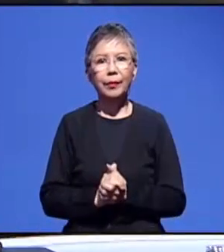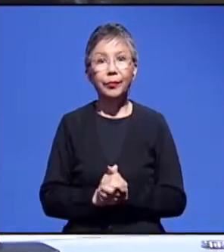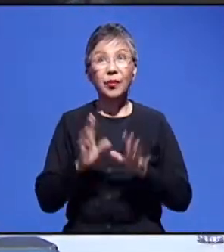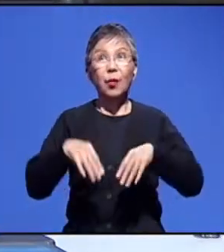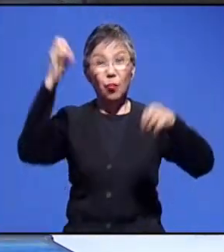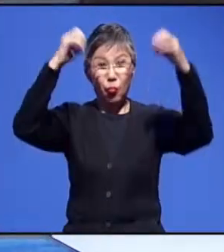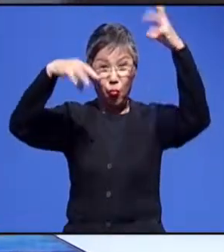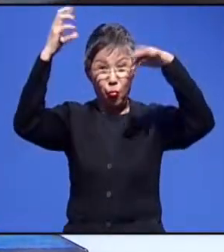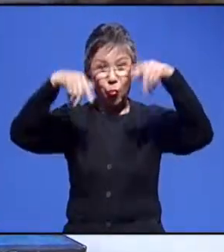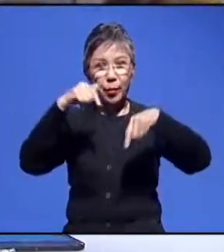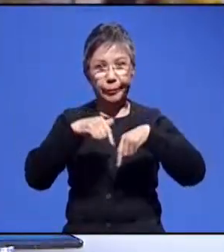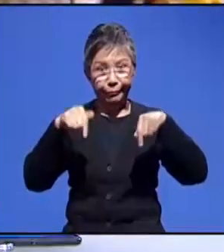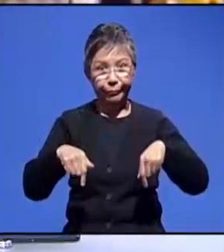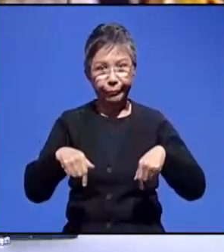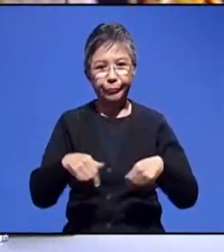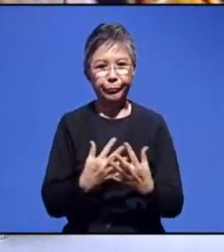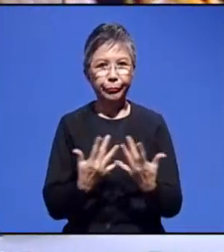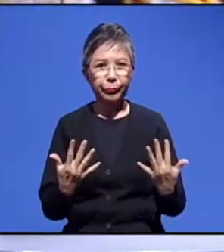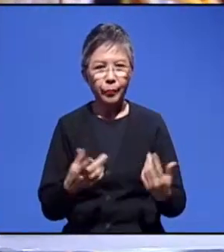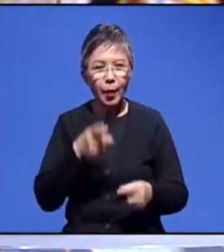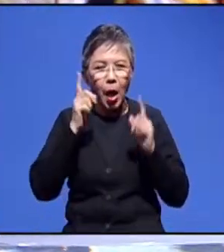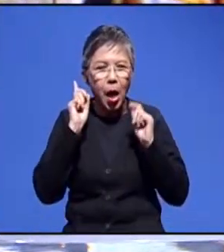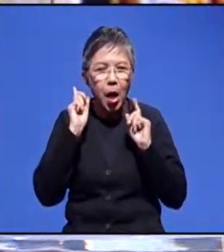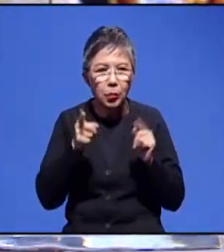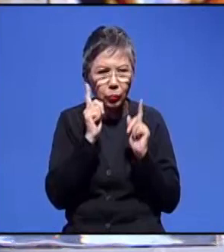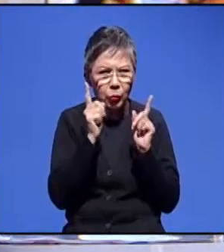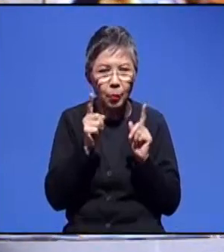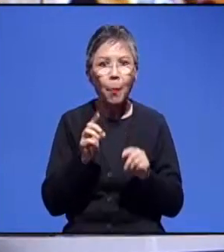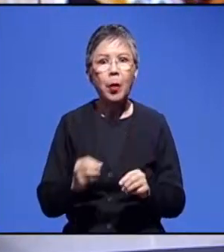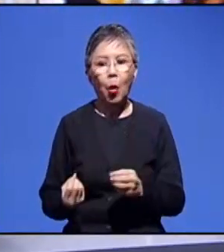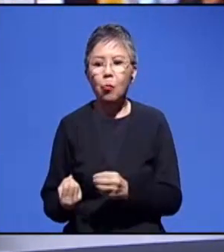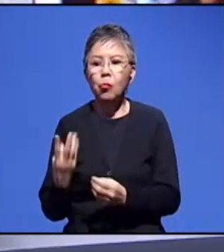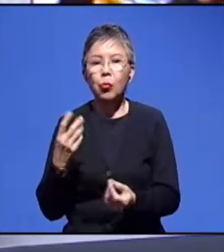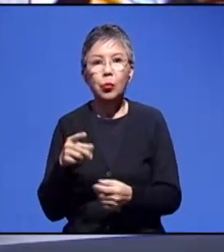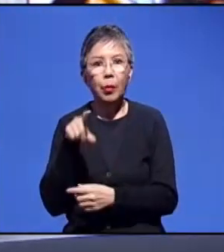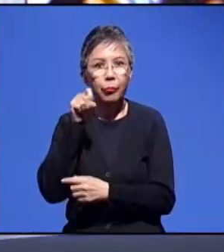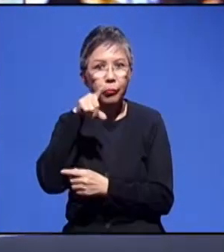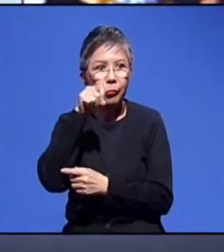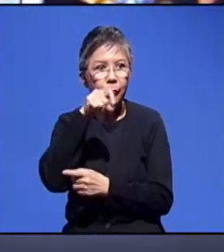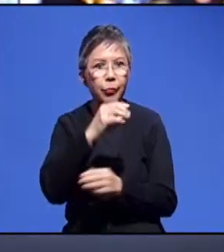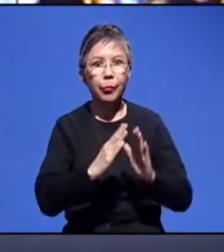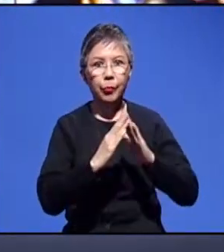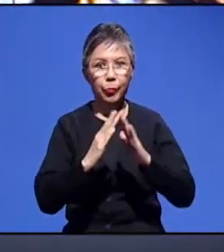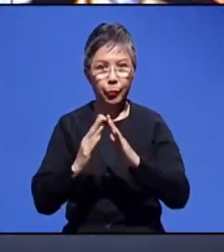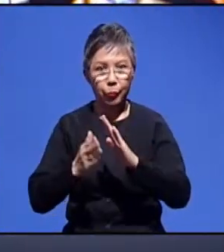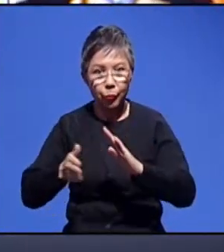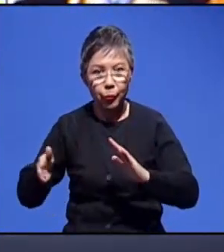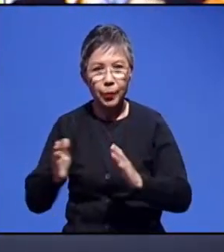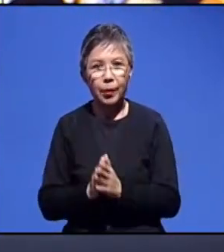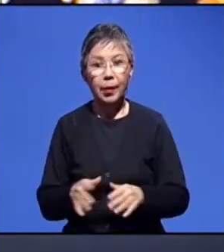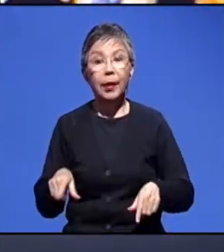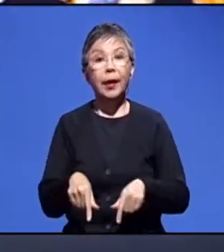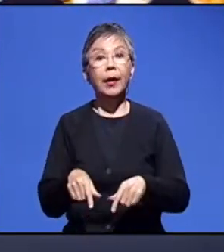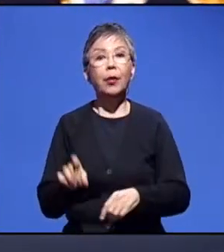Di musim hujan seperti saat ini, masyarakat diimbau waspada dengan munculnya ular di permukiman. Seperti yang dialami warga